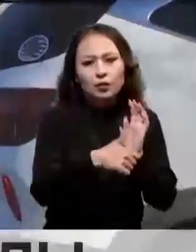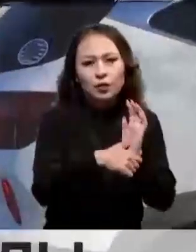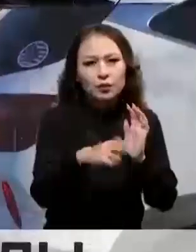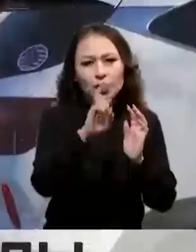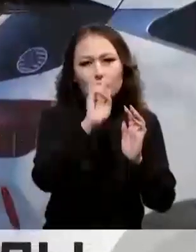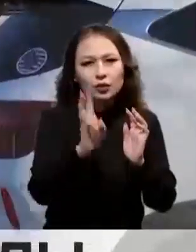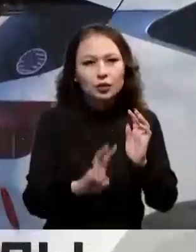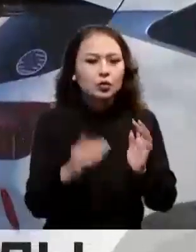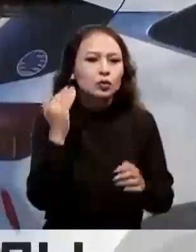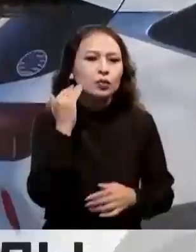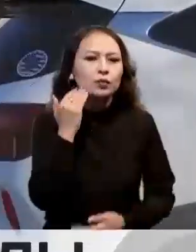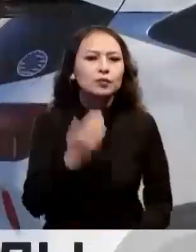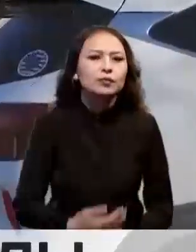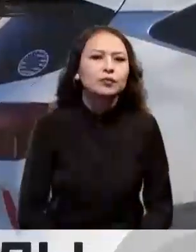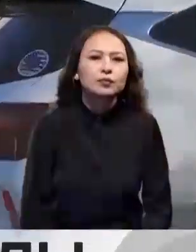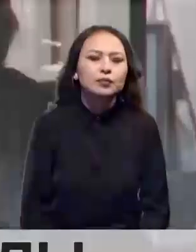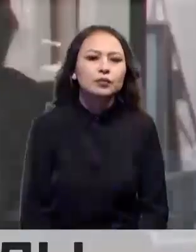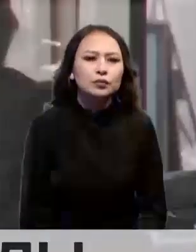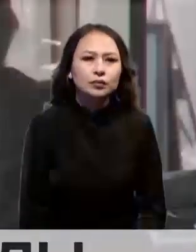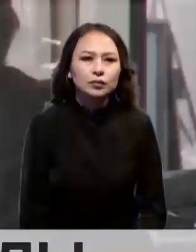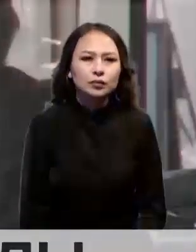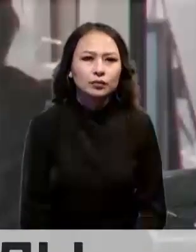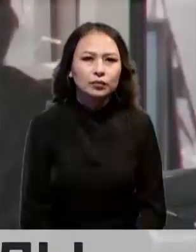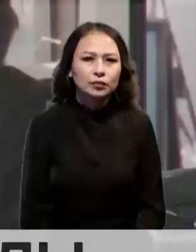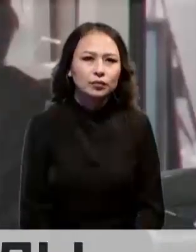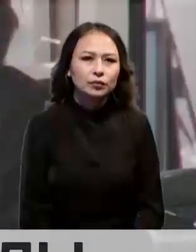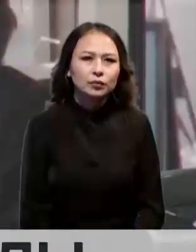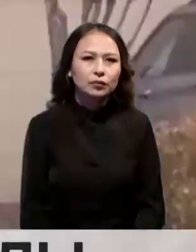көрсеткіші 1600 доллар шамасында.